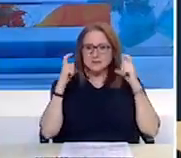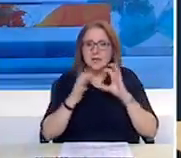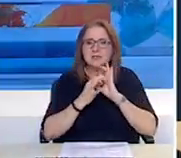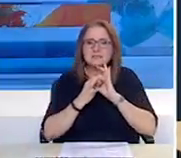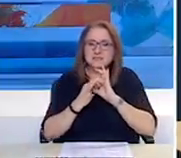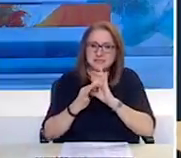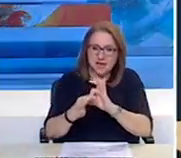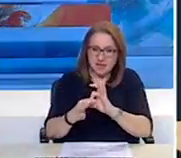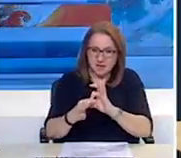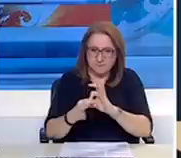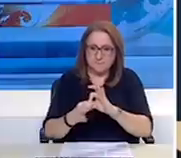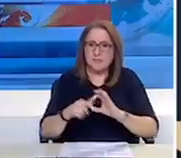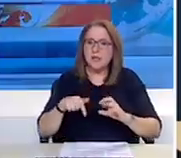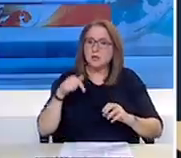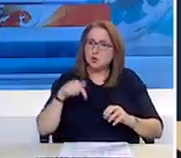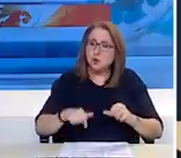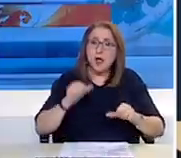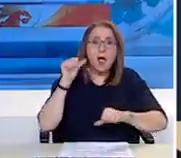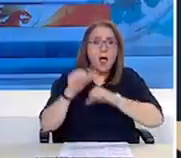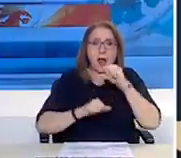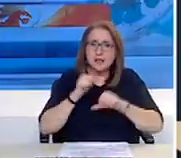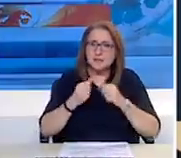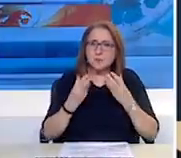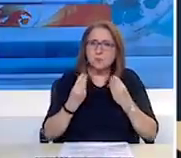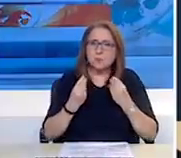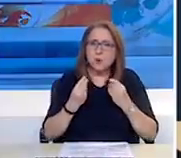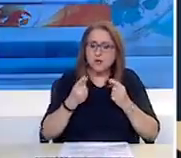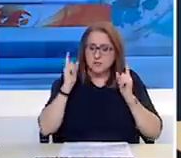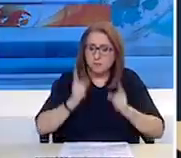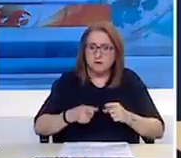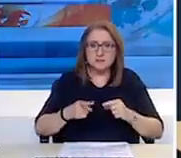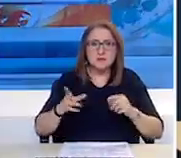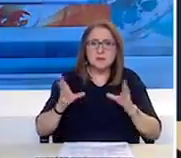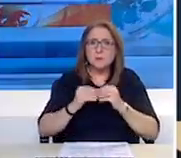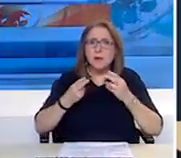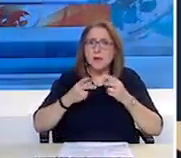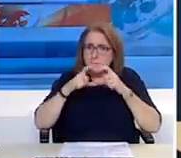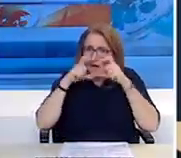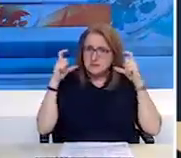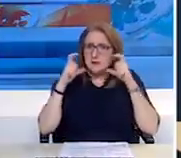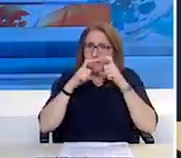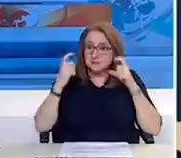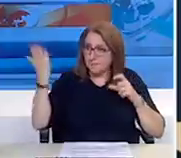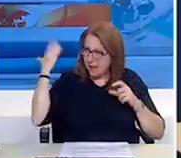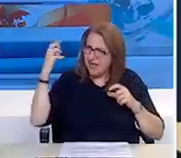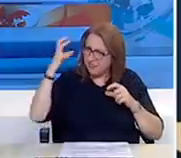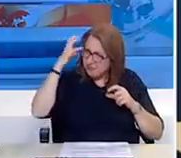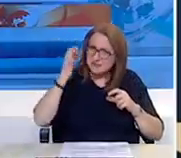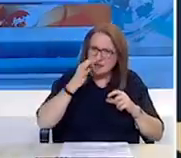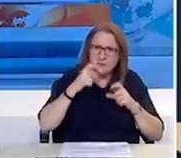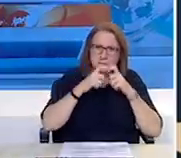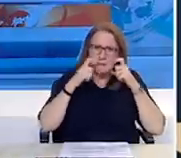τελικές προτάσεις των επιστημόνων έχουν αλλάξει. Και έχουν αλλάξει αποφάσεις Επιτροπής λαμβάνοντας υπόψη και υγειονομικά αλλά και πρακτικά